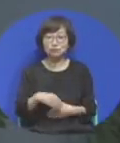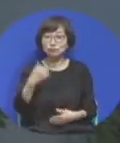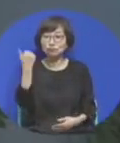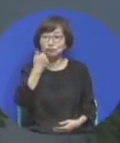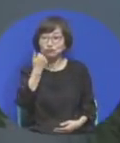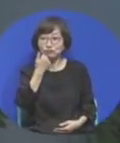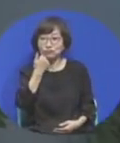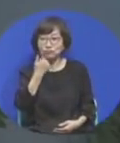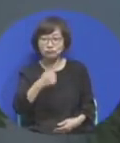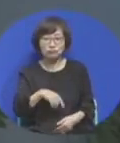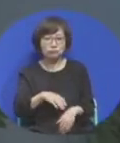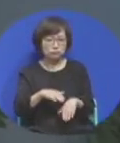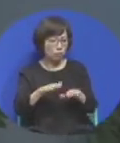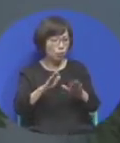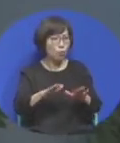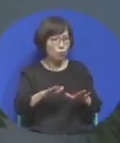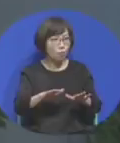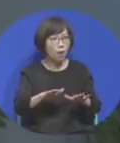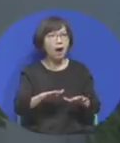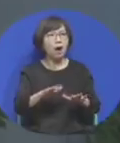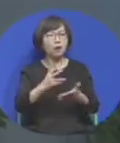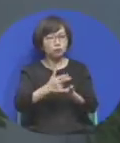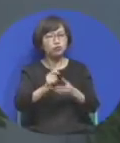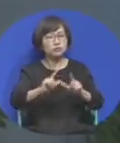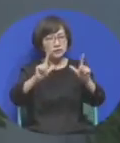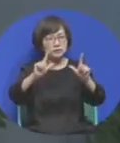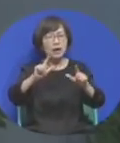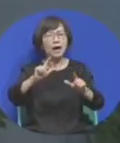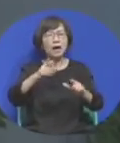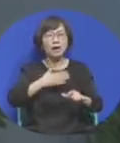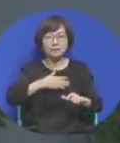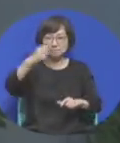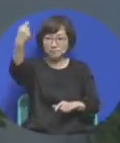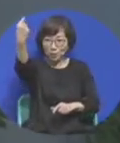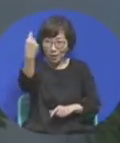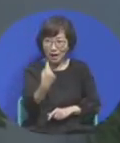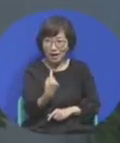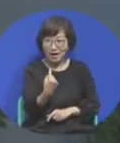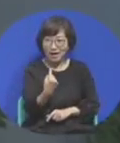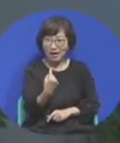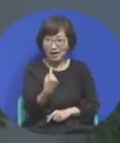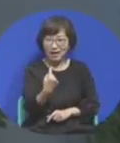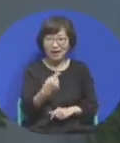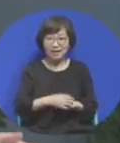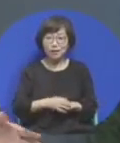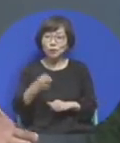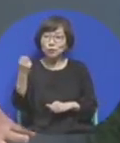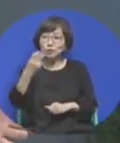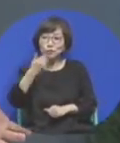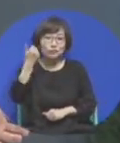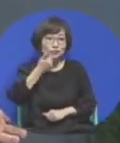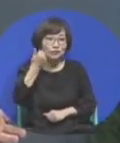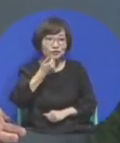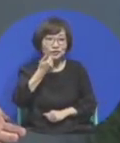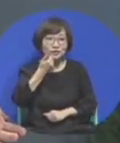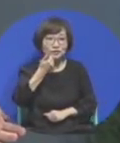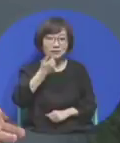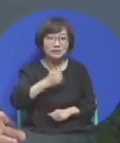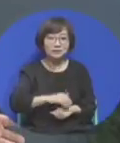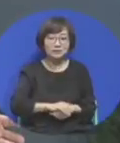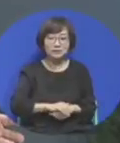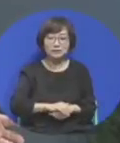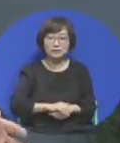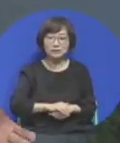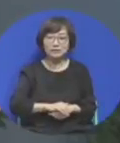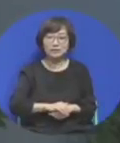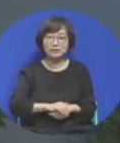주일이니까 오시는 분도 있어요. There are some people who have come today because it's the Lord's day. 또 어떤 분들은 뭐